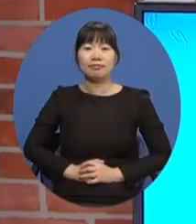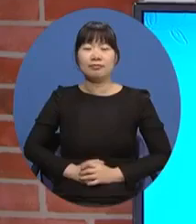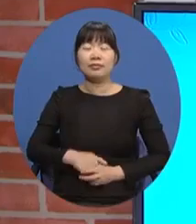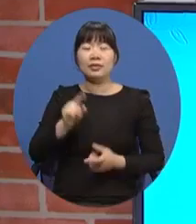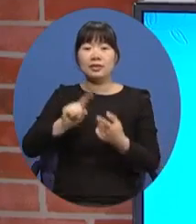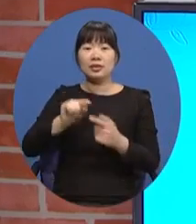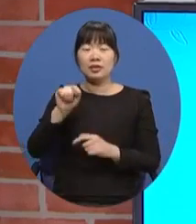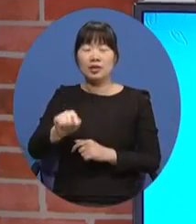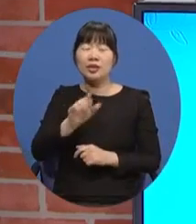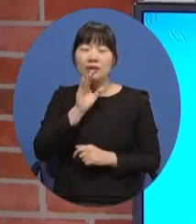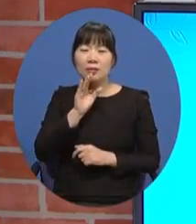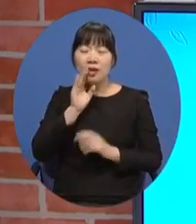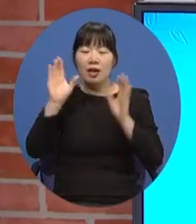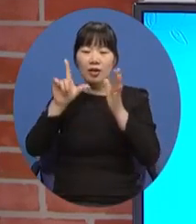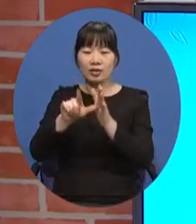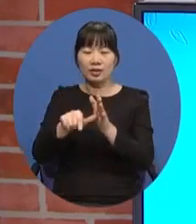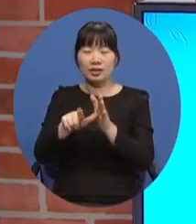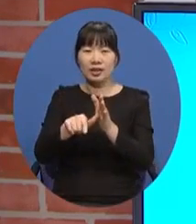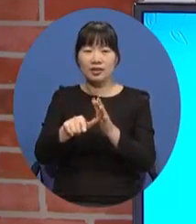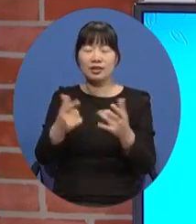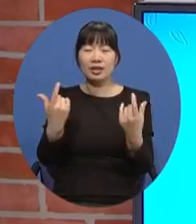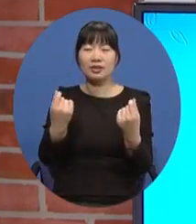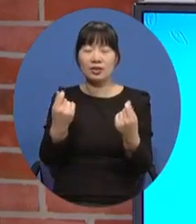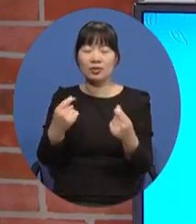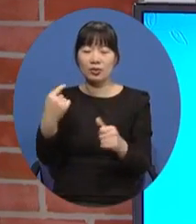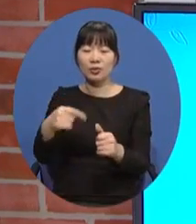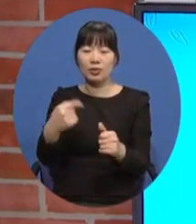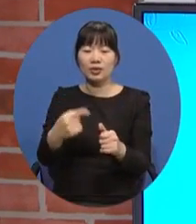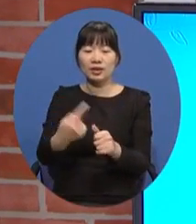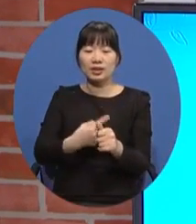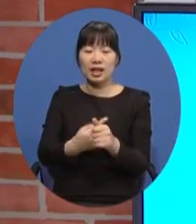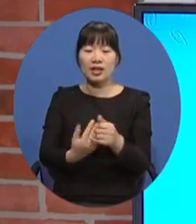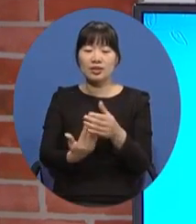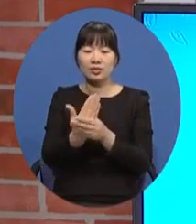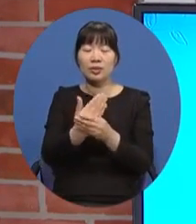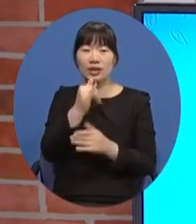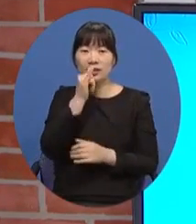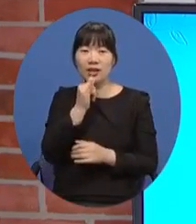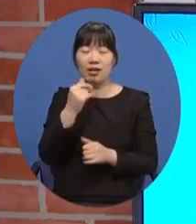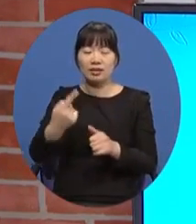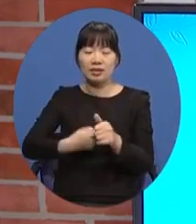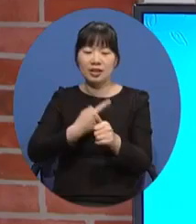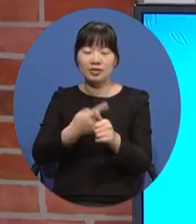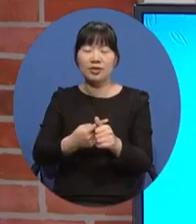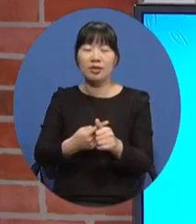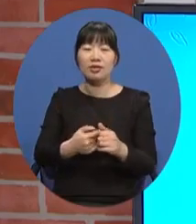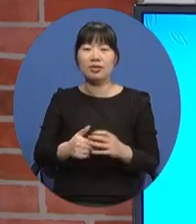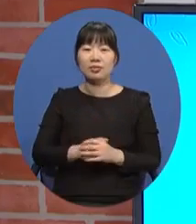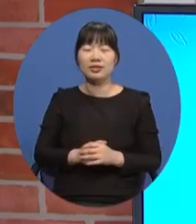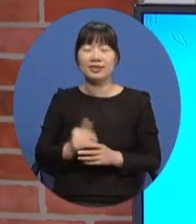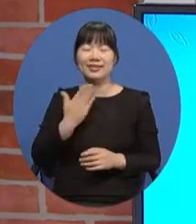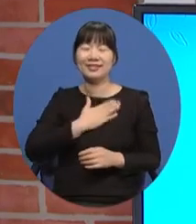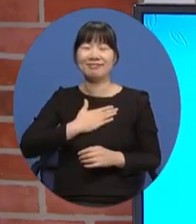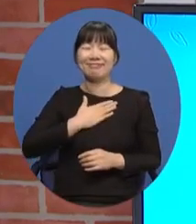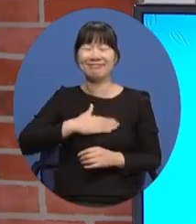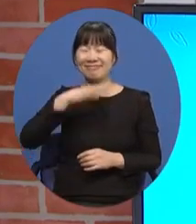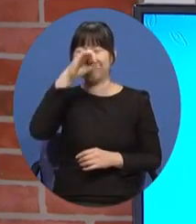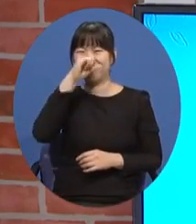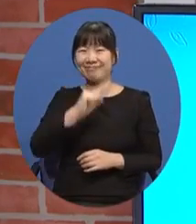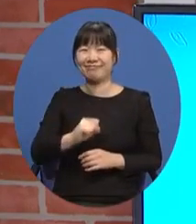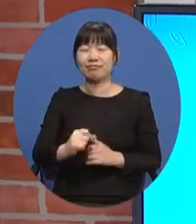그것은 정말 어릴 적에 그런 교육을 절로 시켜놓으면 이 절로 아주 참 기분이